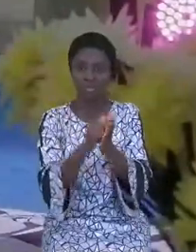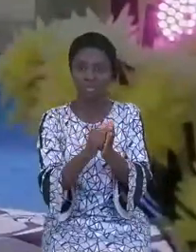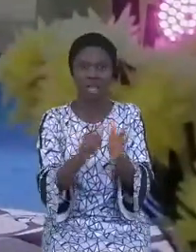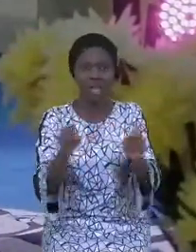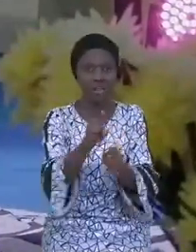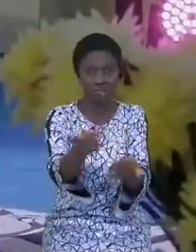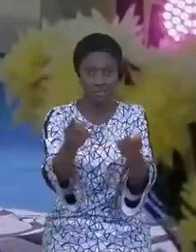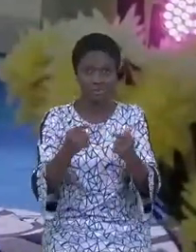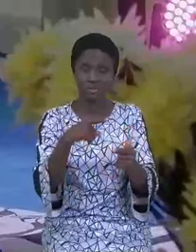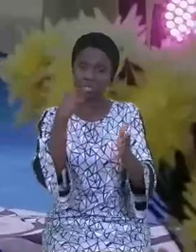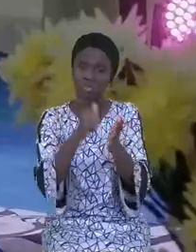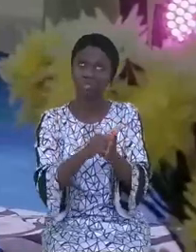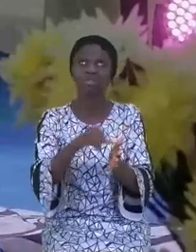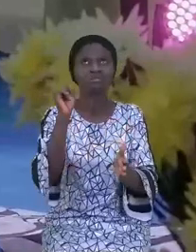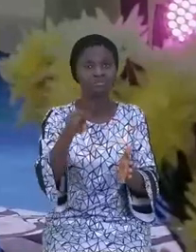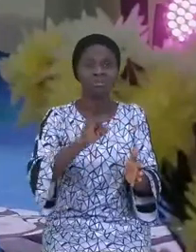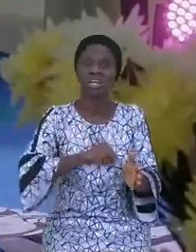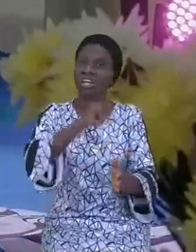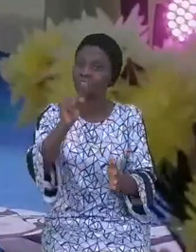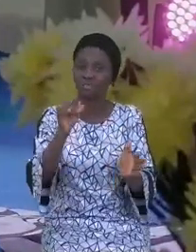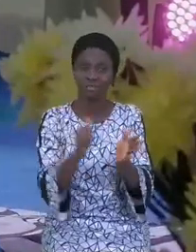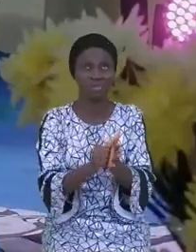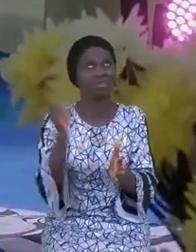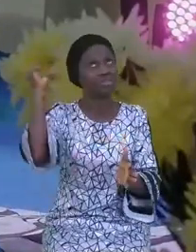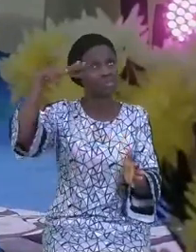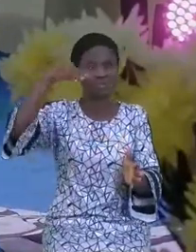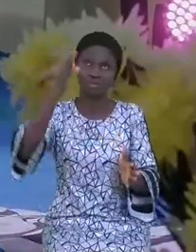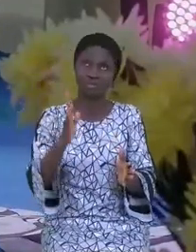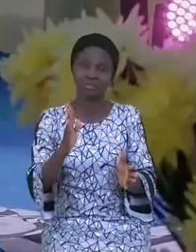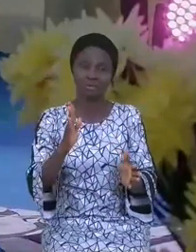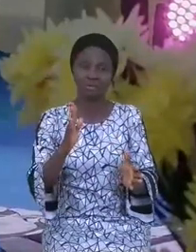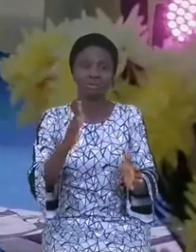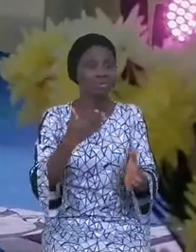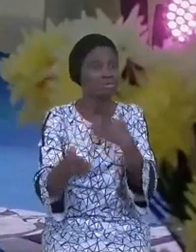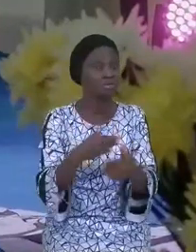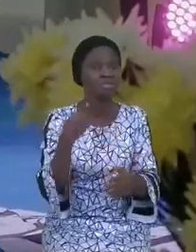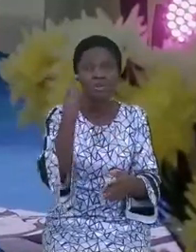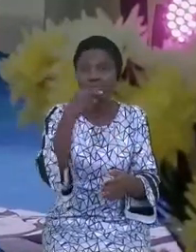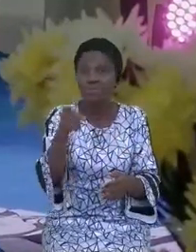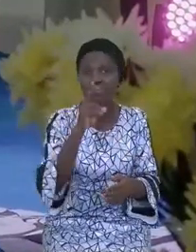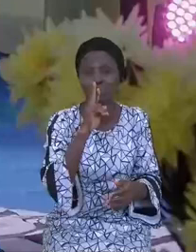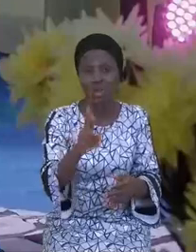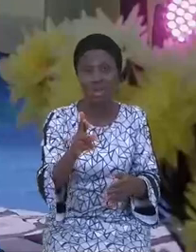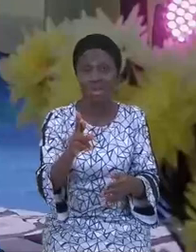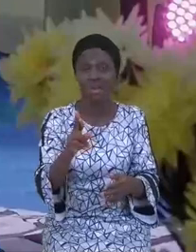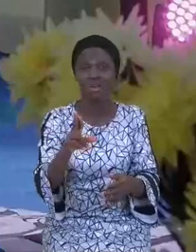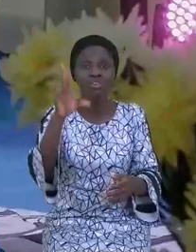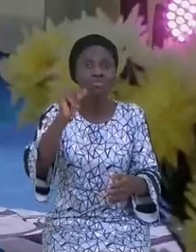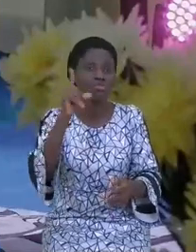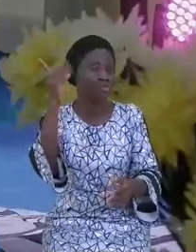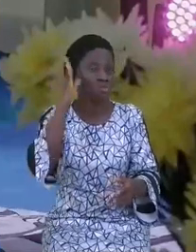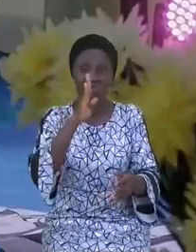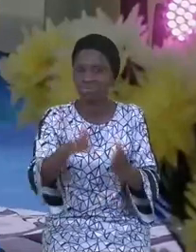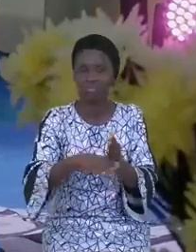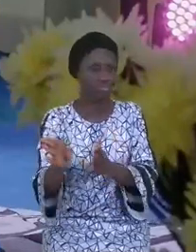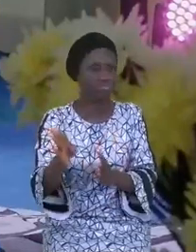cette grâce de Dieu. Et peu importe qui tu es, quiconque vient, personne ne sera rejeté. La grâce pour